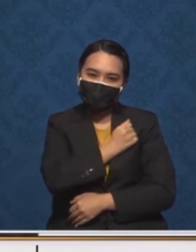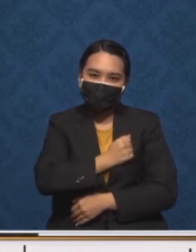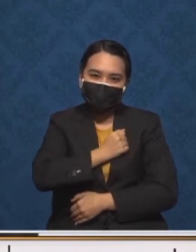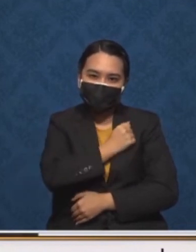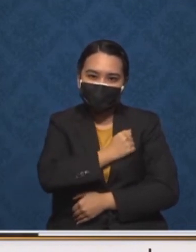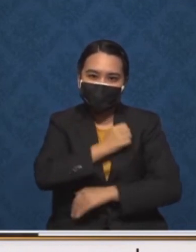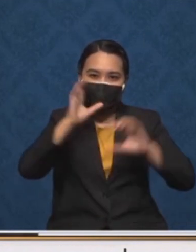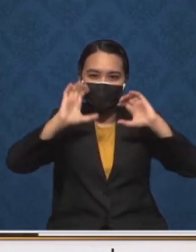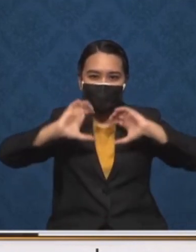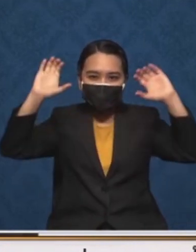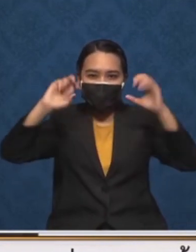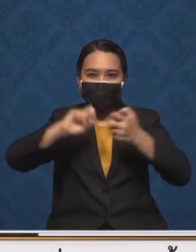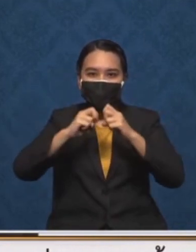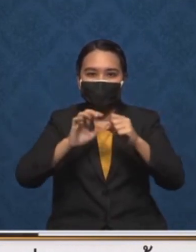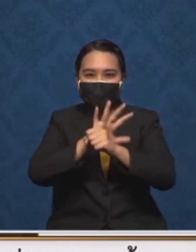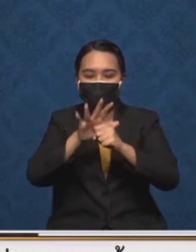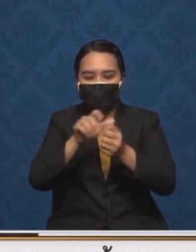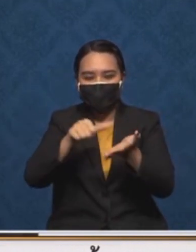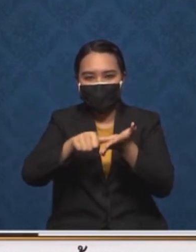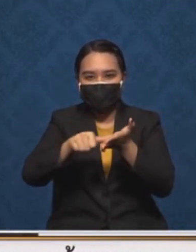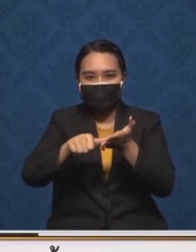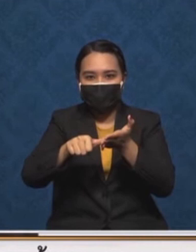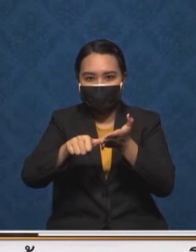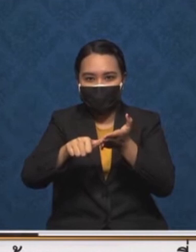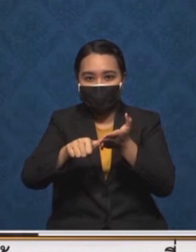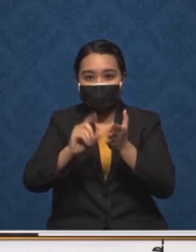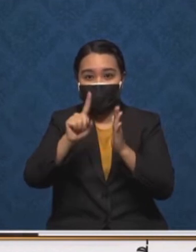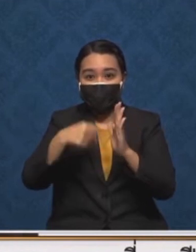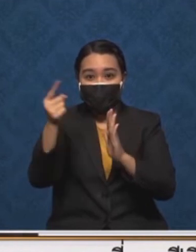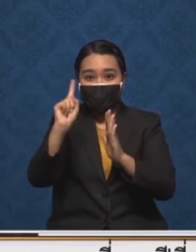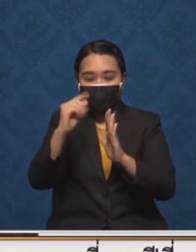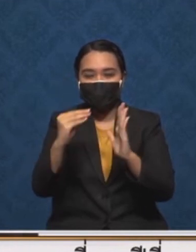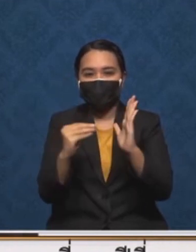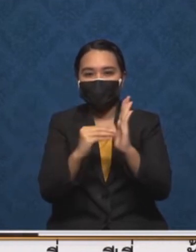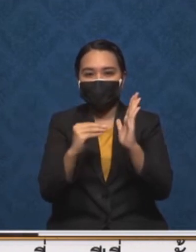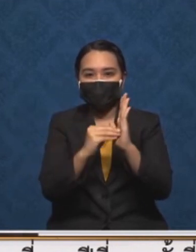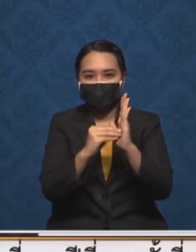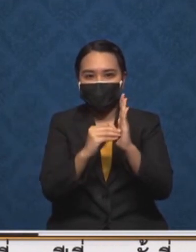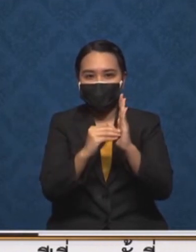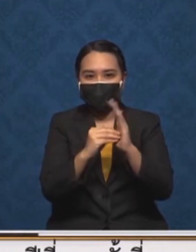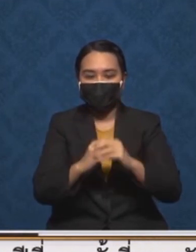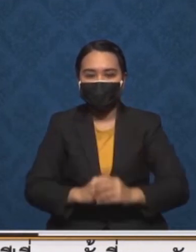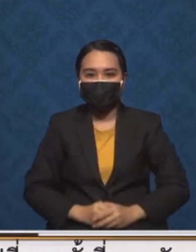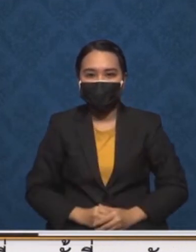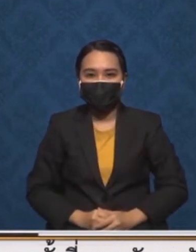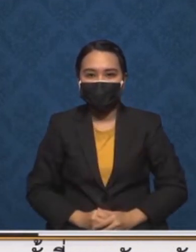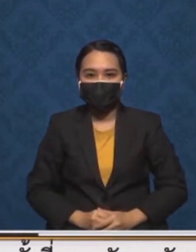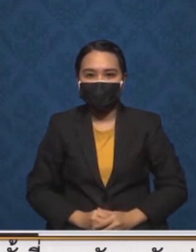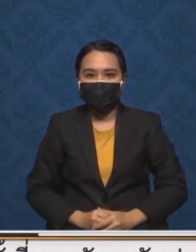้บัหาโวิของรัฐาบาลผมคงเริ่มต้นจากกอรถมอครับจากกอรถมอเนี่ย